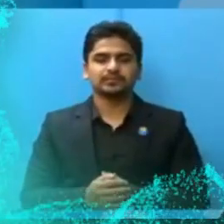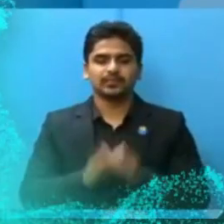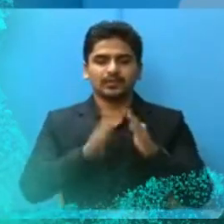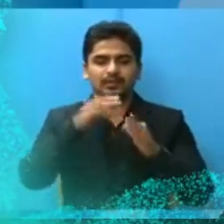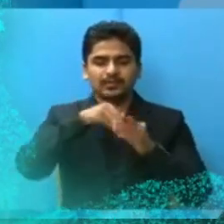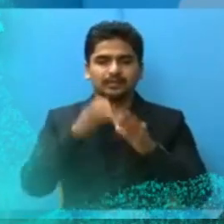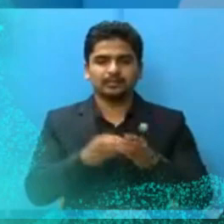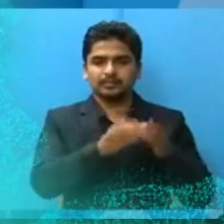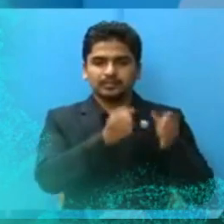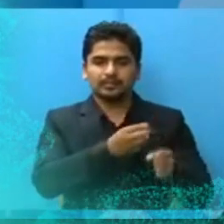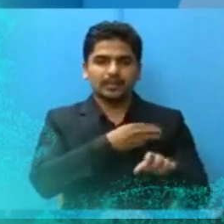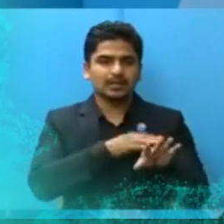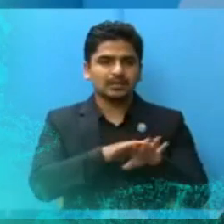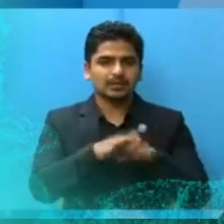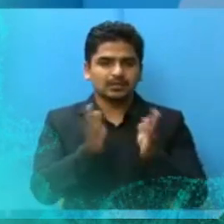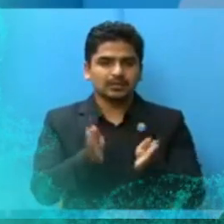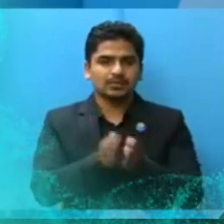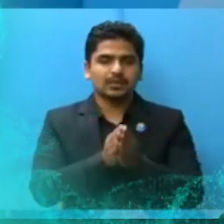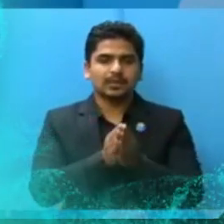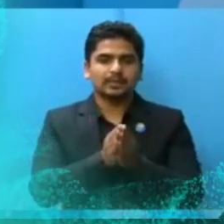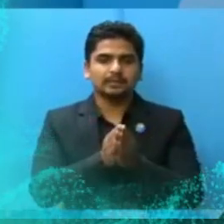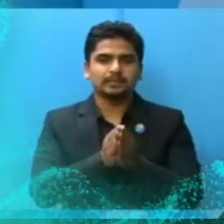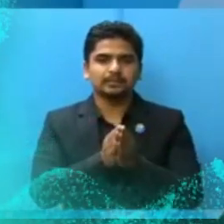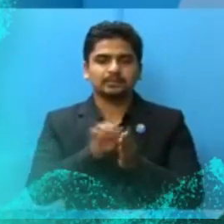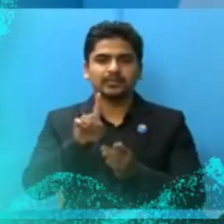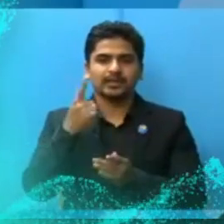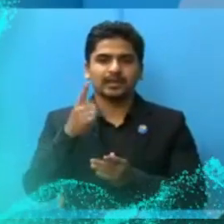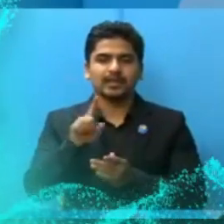क्वारेन्टाइनमा बसेका व्यक्तिहरूको जम्मा संख्या